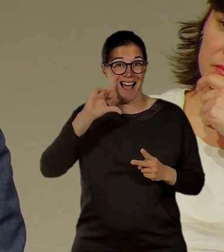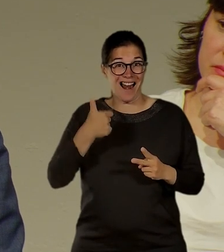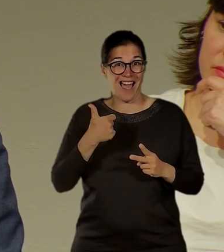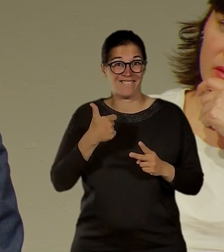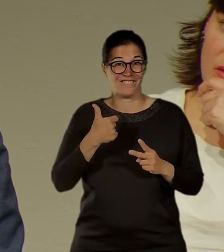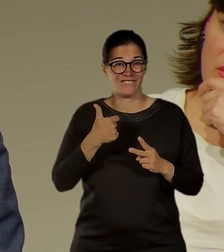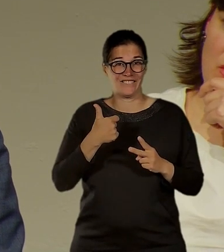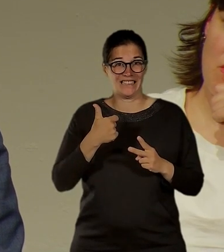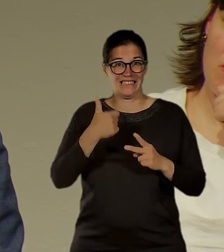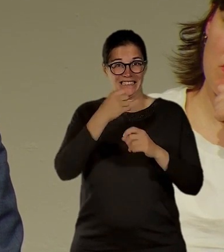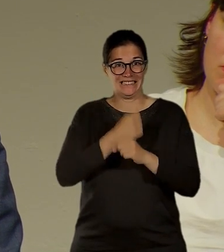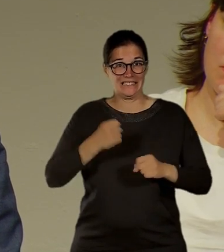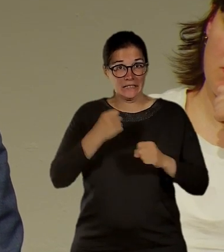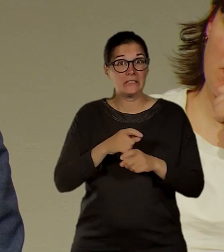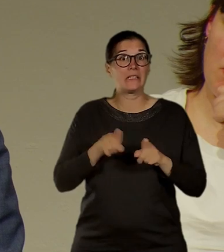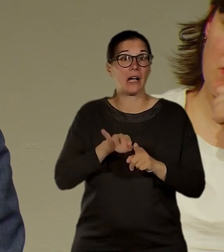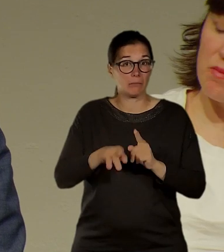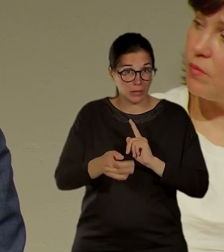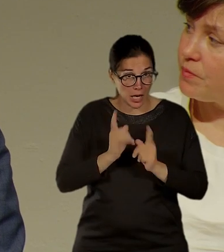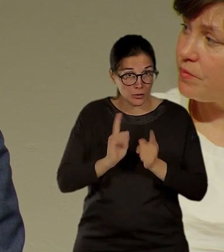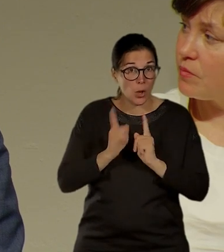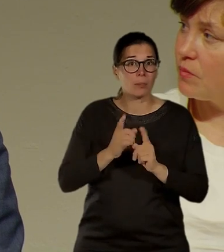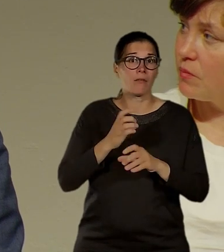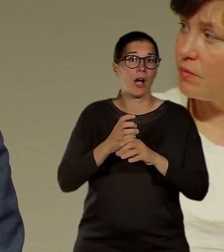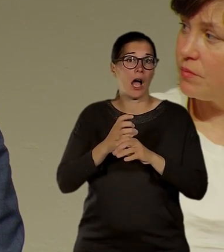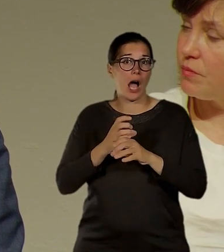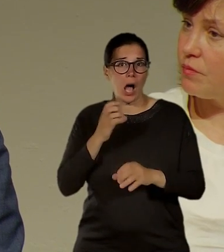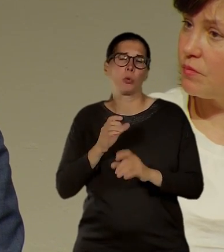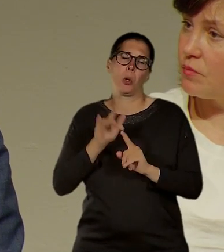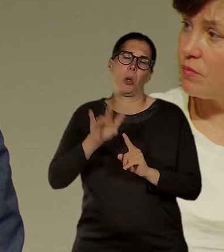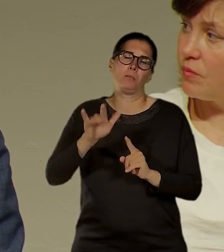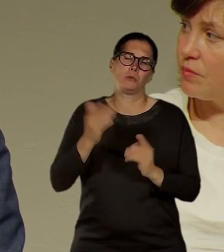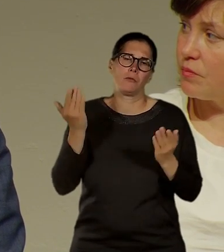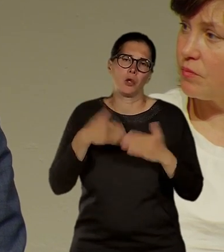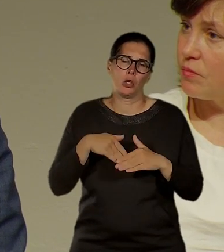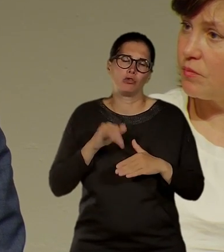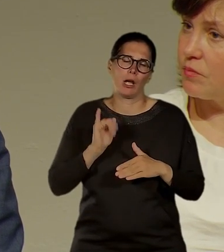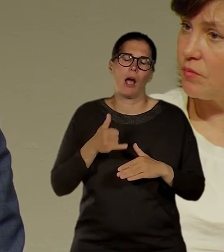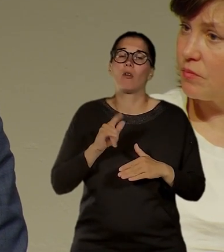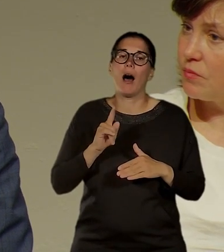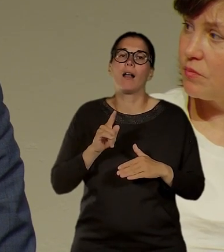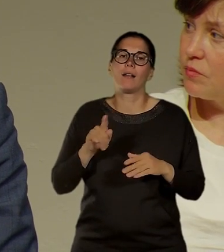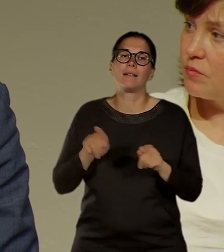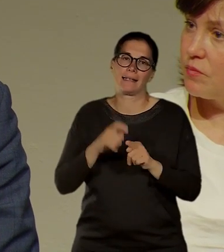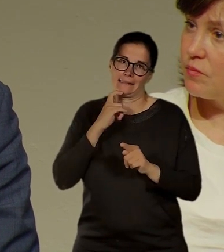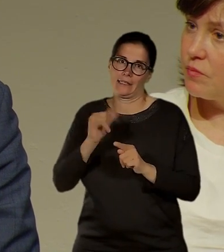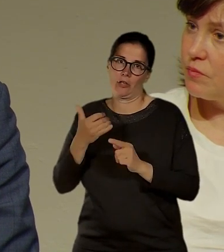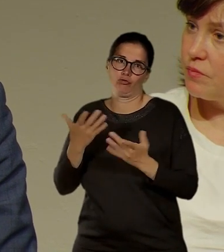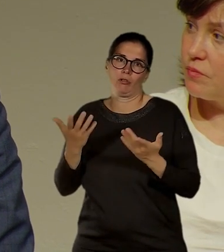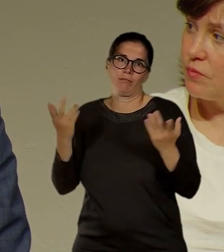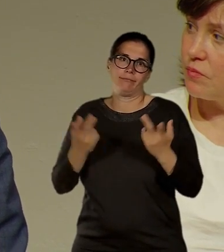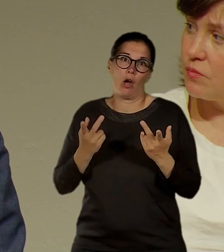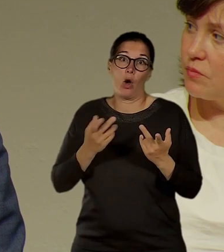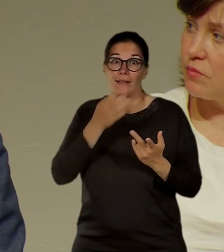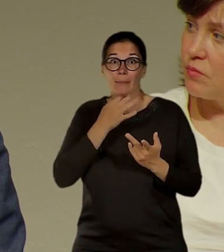který nám teda často jezdí MHD, v tomhle případě teda tady jezdí spíš tak jenom jako noční linky, ale asi taky chci dostat v noci jako rychle domů,